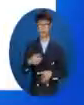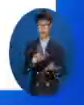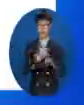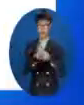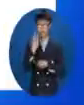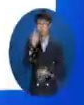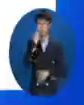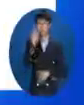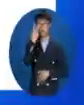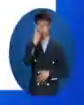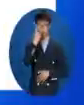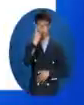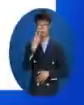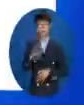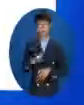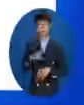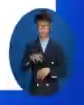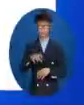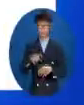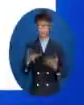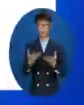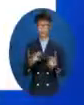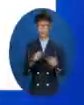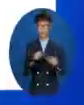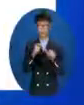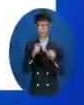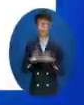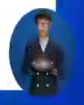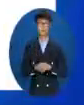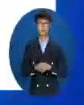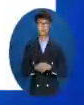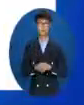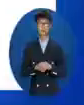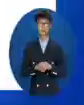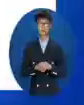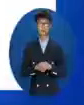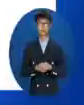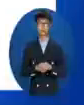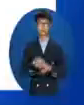주식회사 천하 종합관리에서 사무실 청소원을 모집합니다.